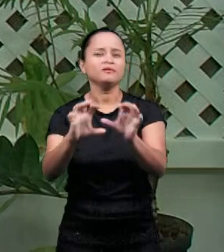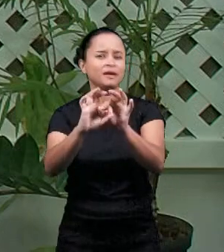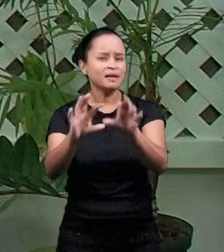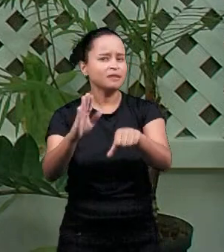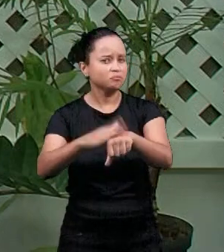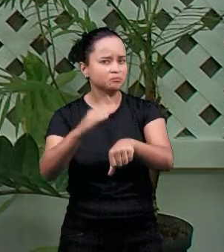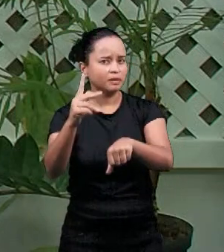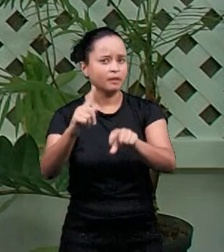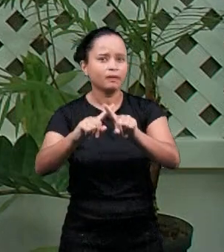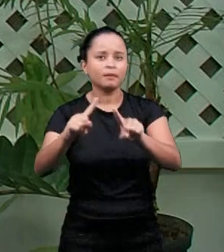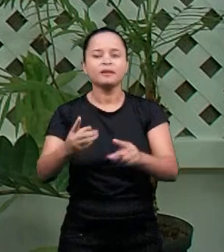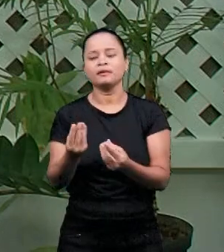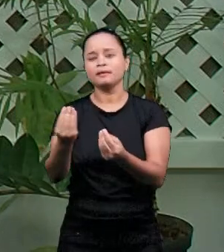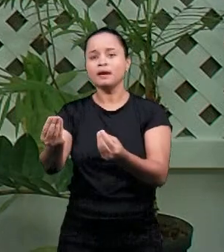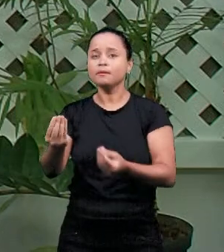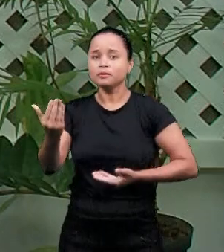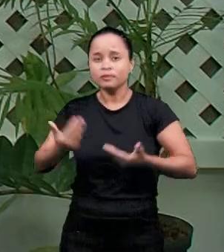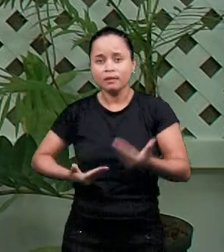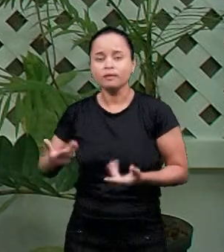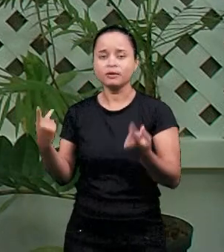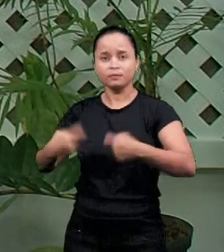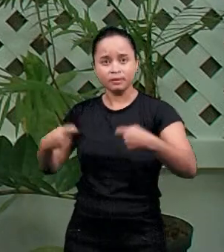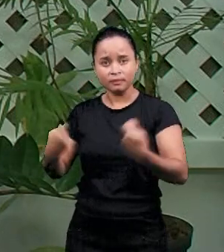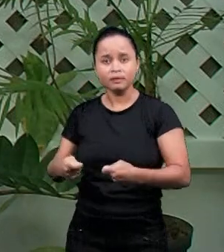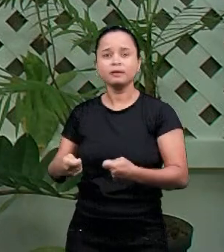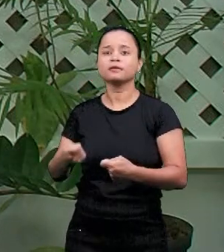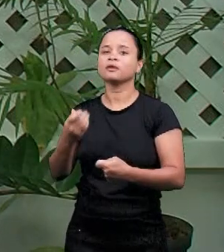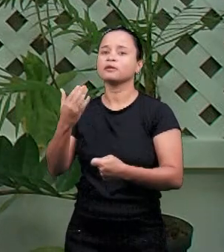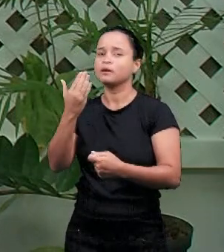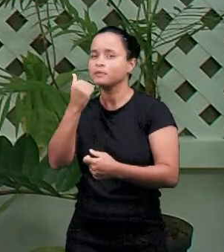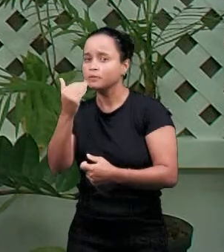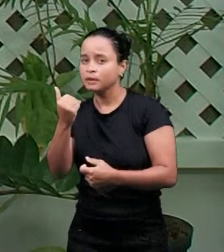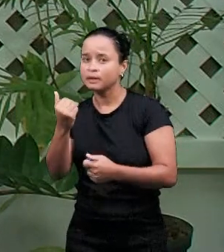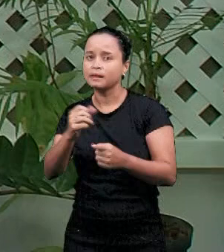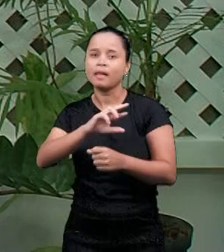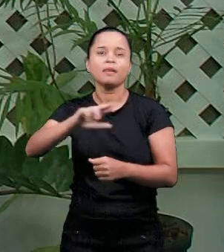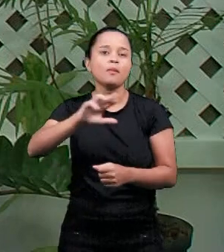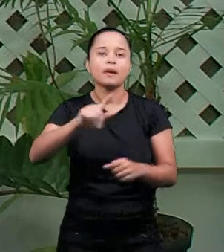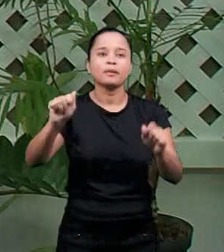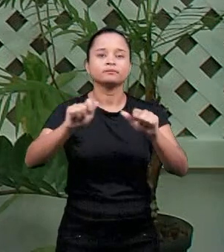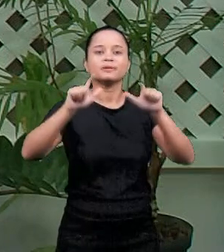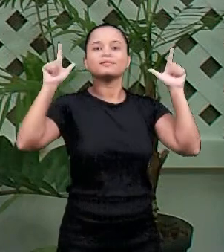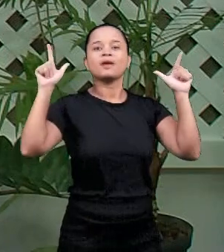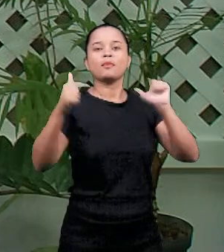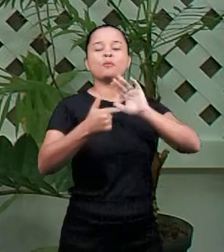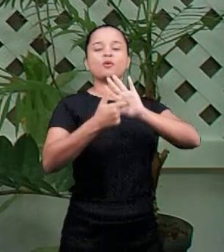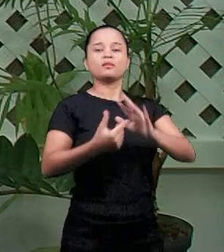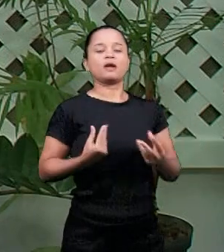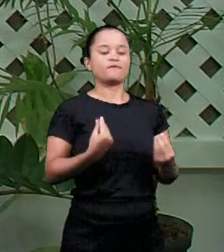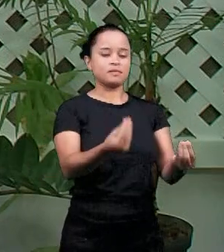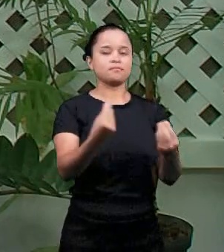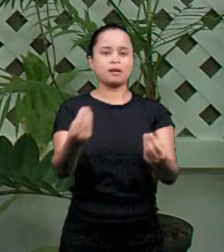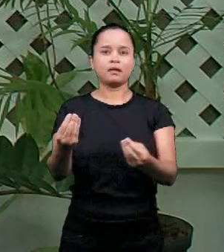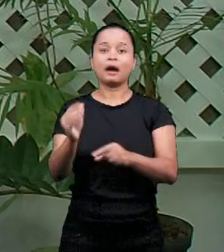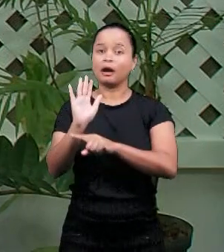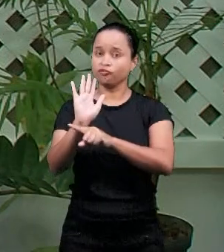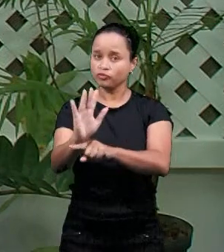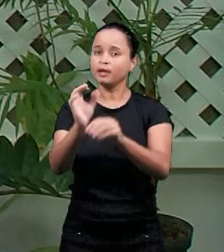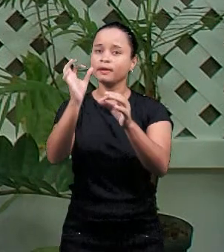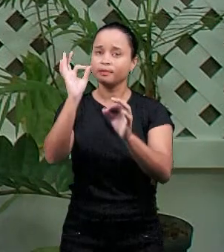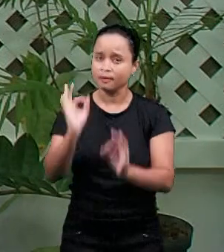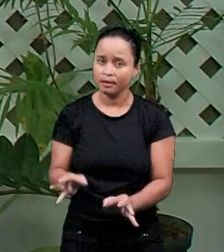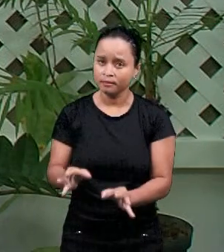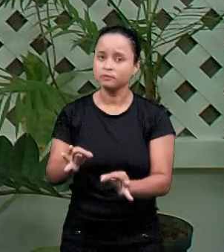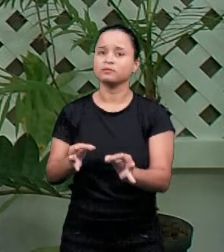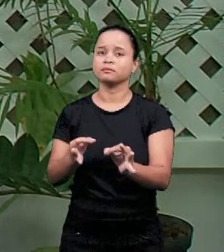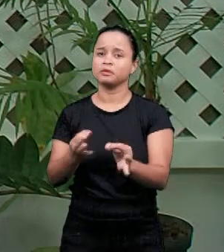il prend ses frères qui sont en train de passer des difficultés. Non, il veut apparaître. Regardez bien, contribuer, aider, tout